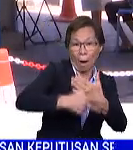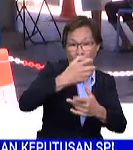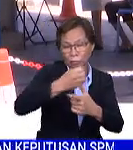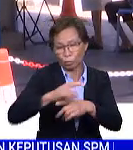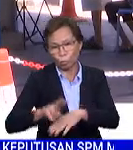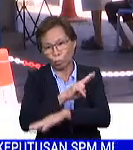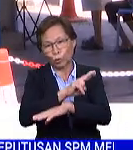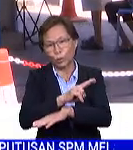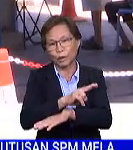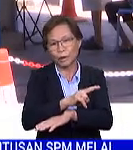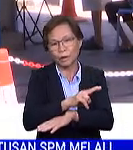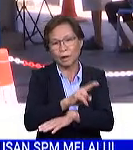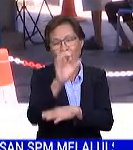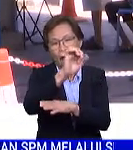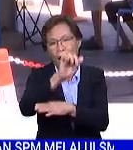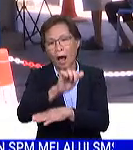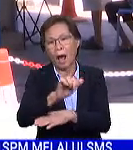ataupun menerusi laman sesawang